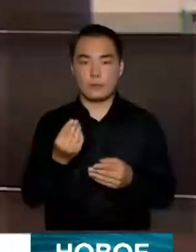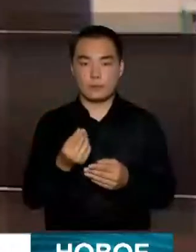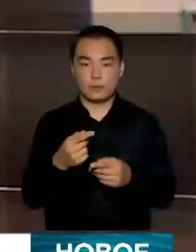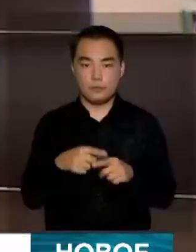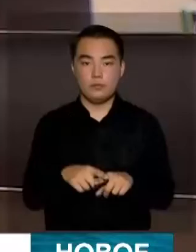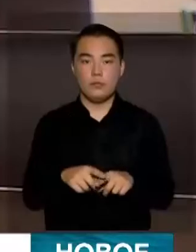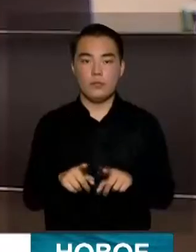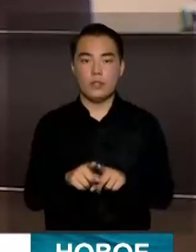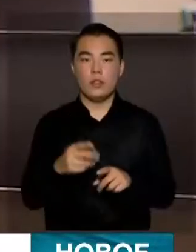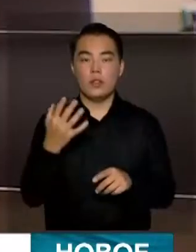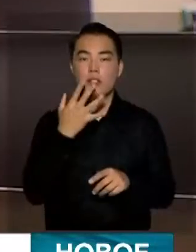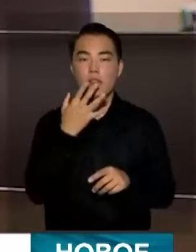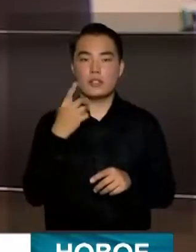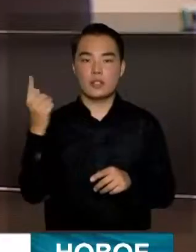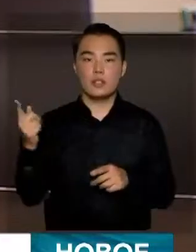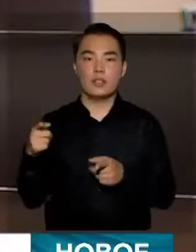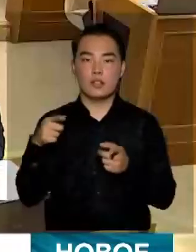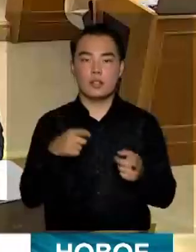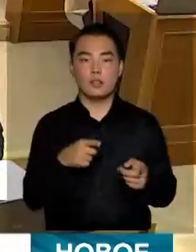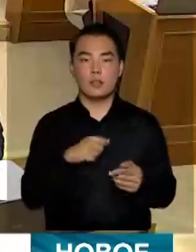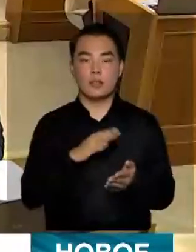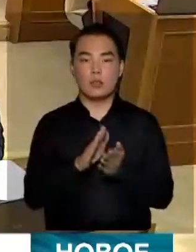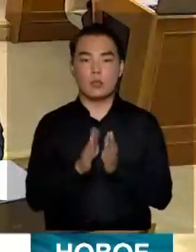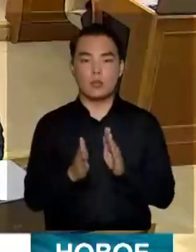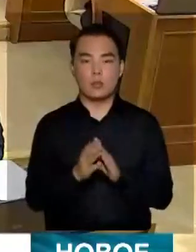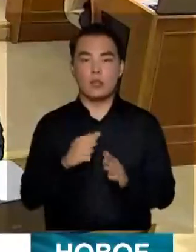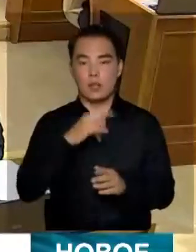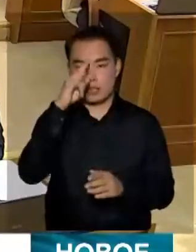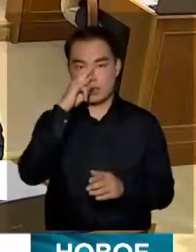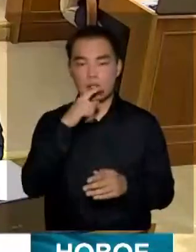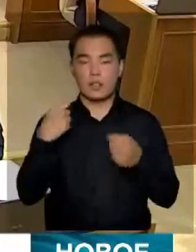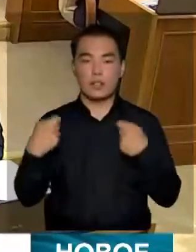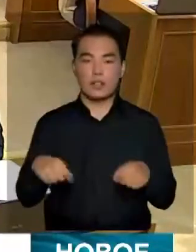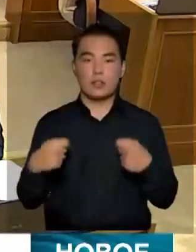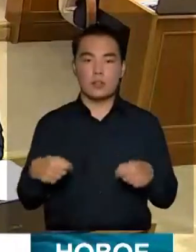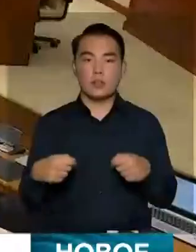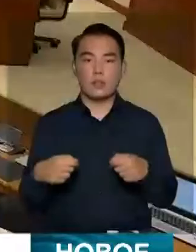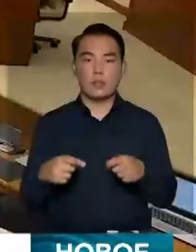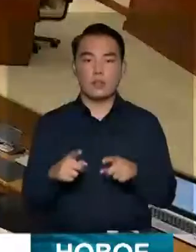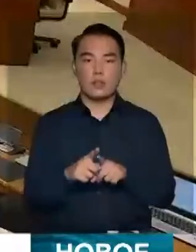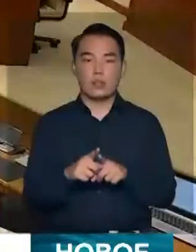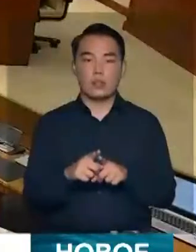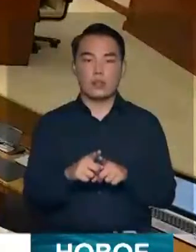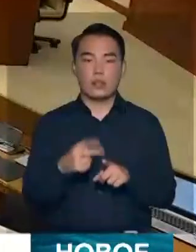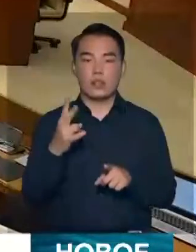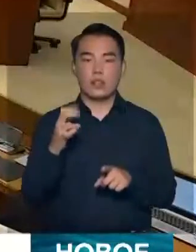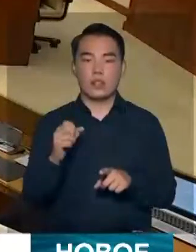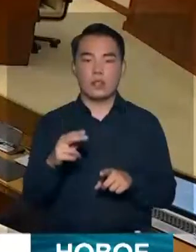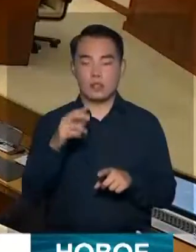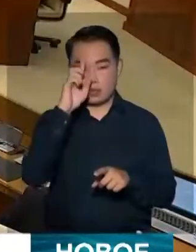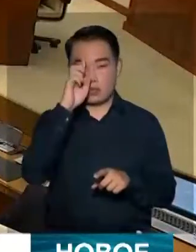переговоры с иностранными инвесторами, чтобы они заходили на казахстанский рынок с нашей национальной валютой.